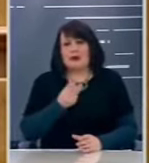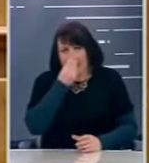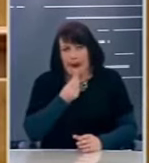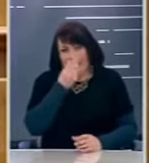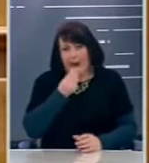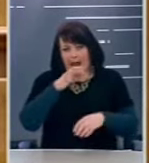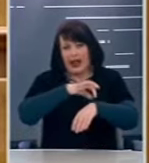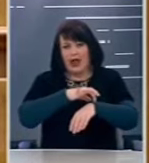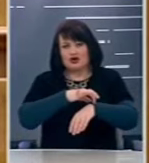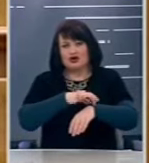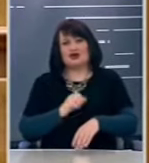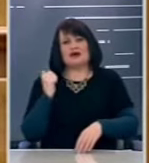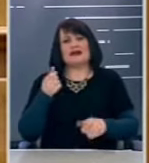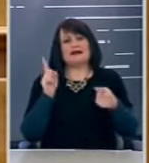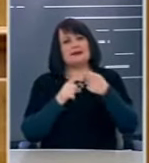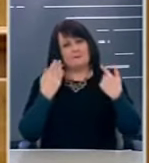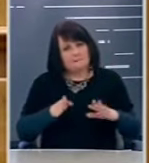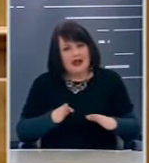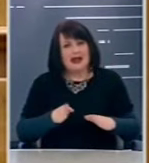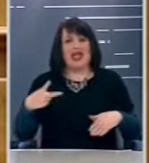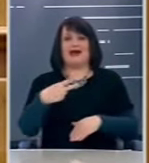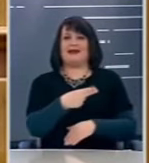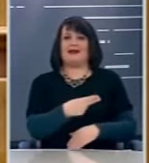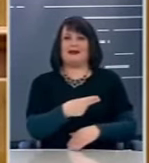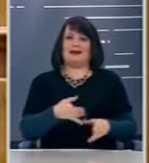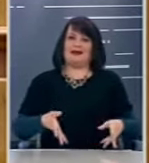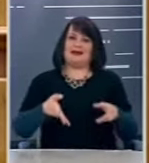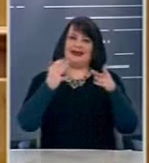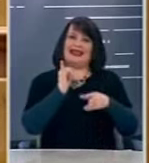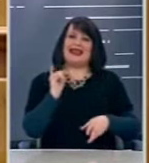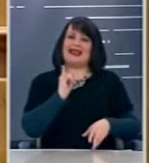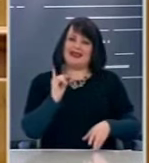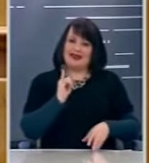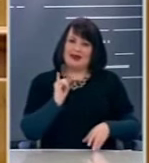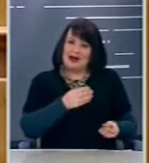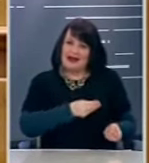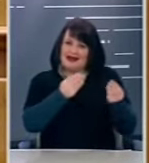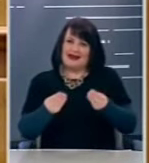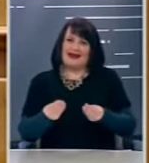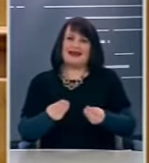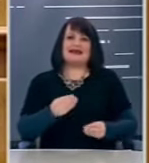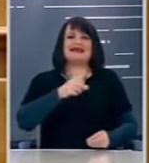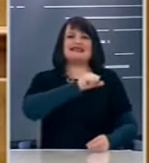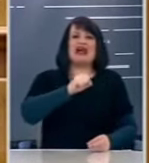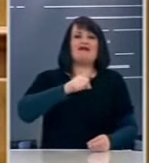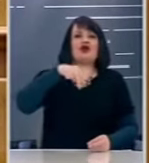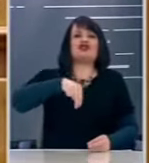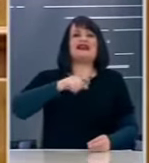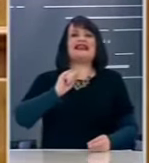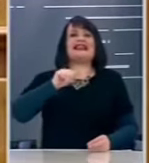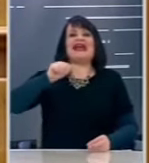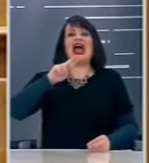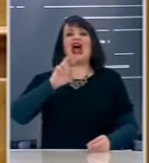τελευταίες μέρες. Θες τον είδα στα εγκαίνια, στην απόδοση στο δημόσιο του Ιδρύματος Σταύρος Νιάρχος, του